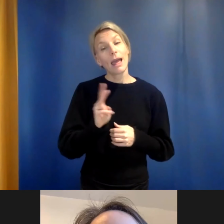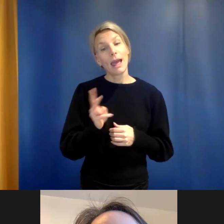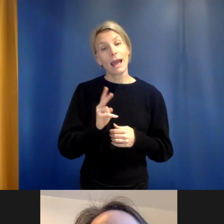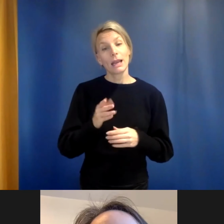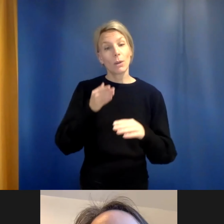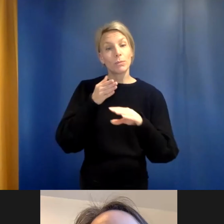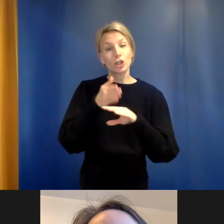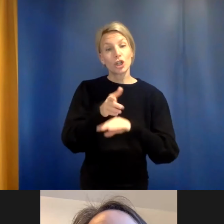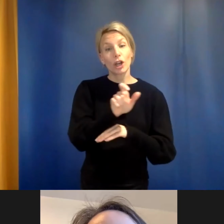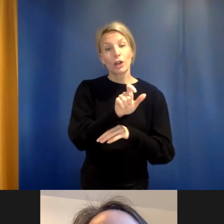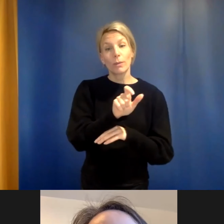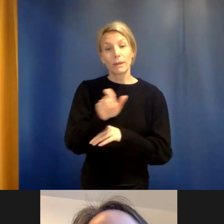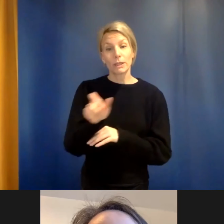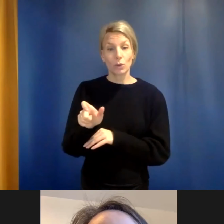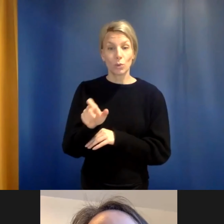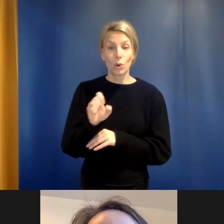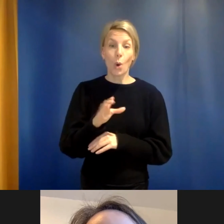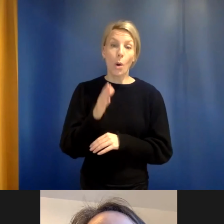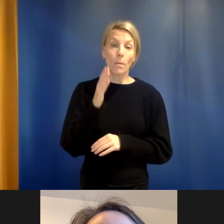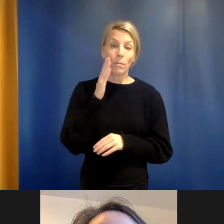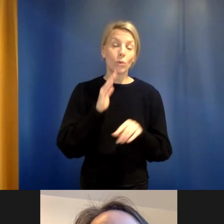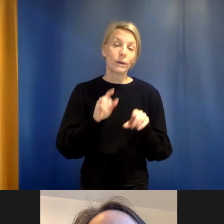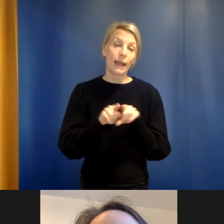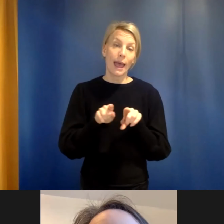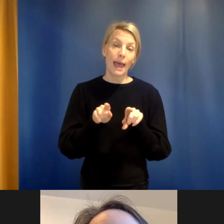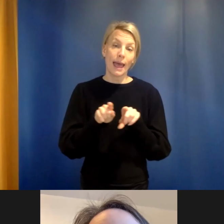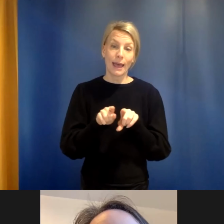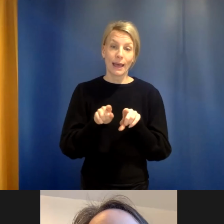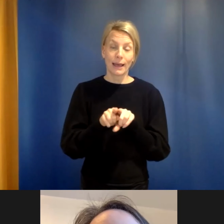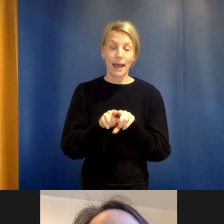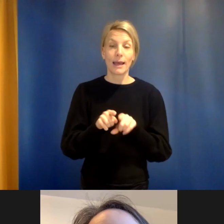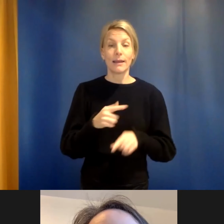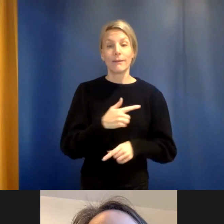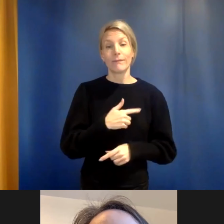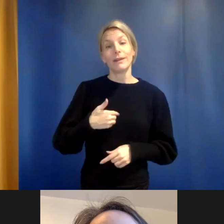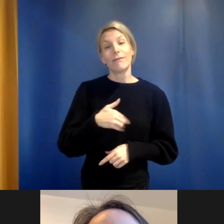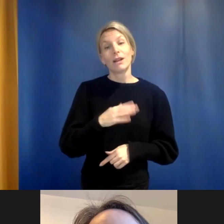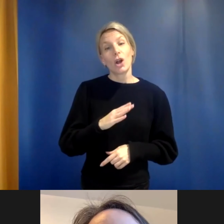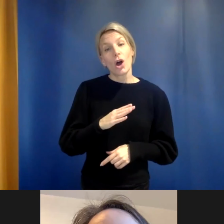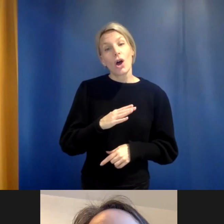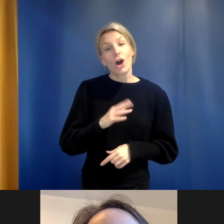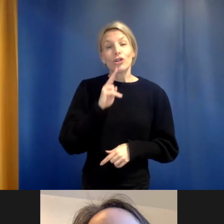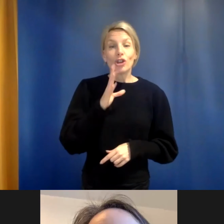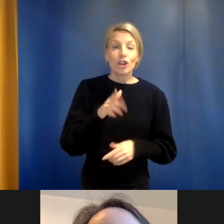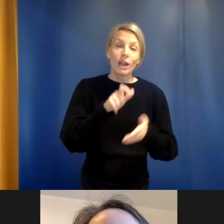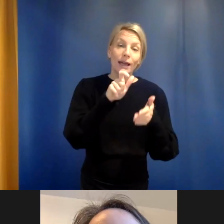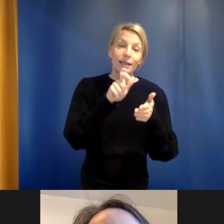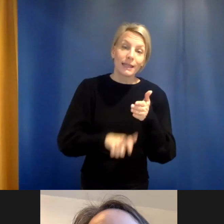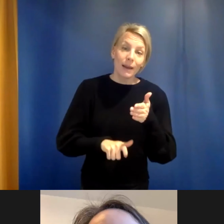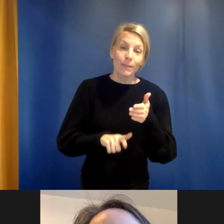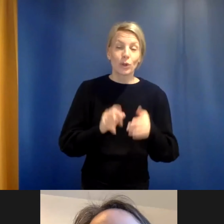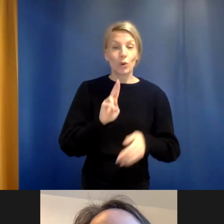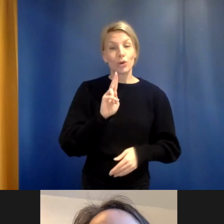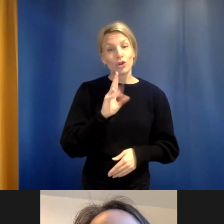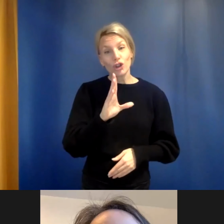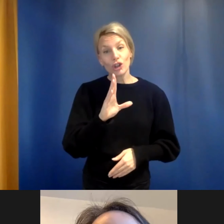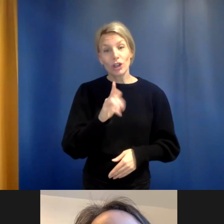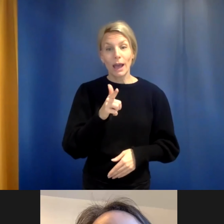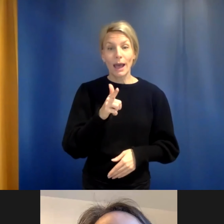personer om de bor hyftat i närheten. För vi vill ju ha med nya recept och nya tips och dricks.